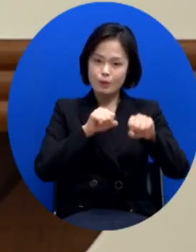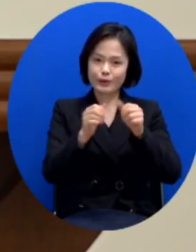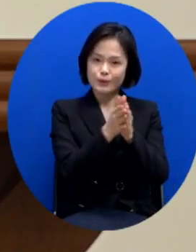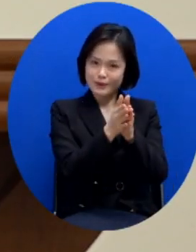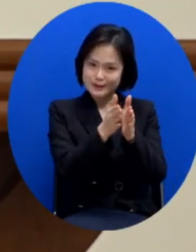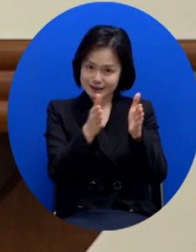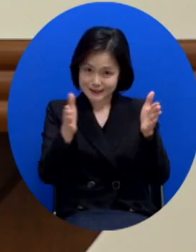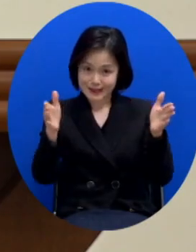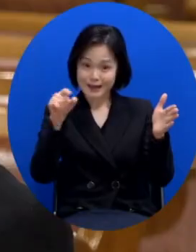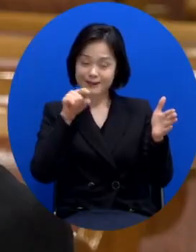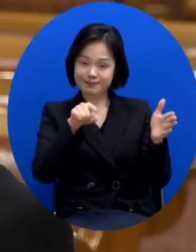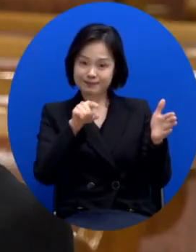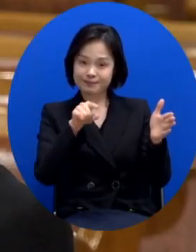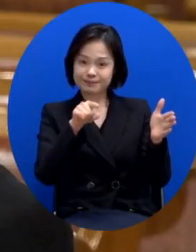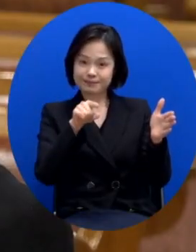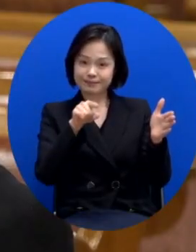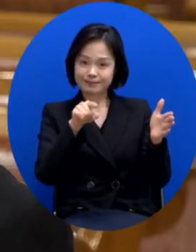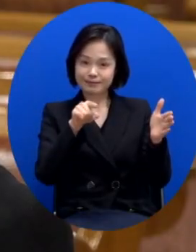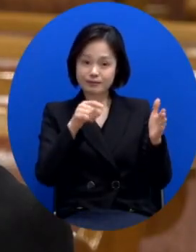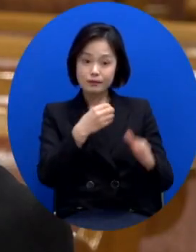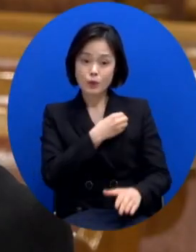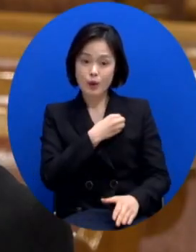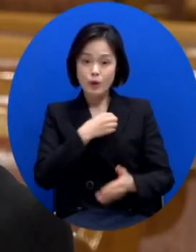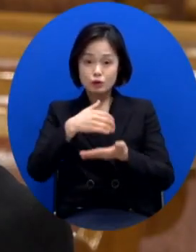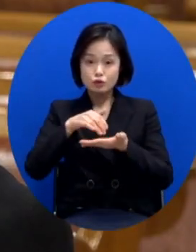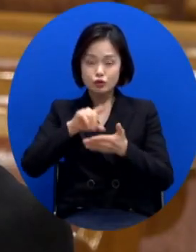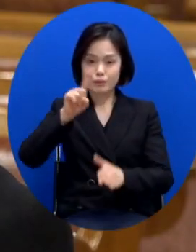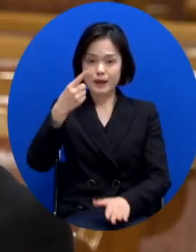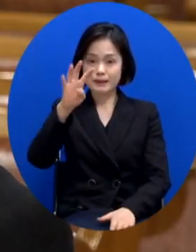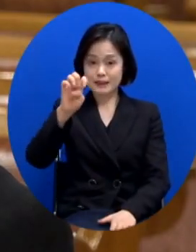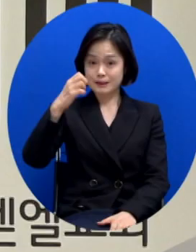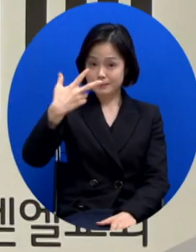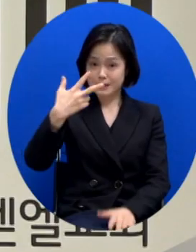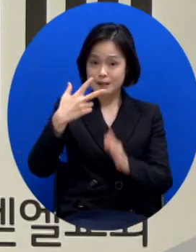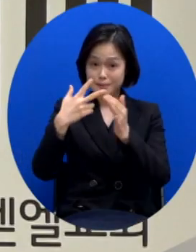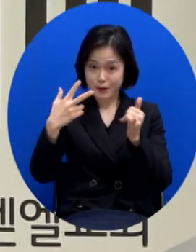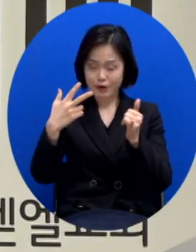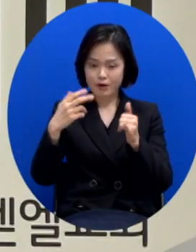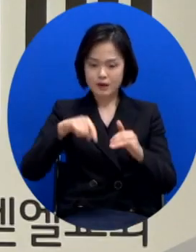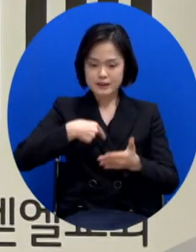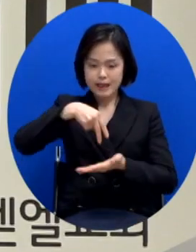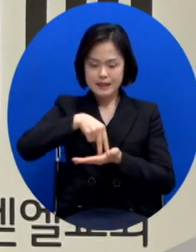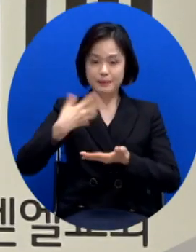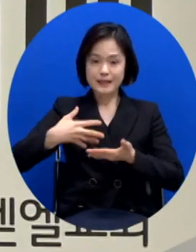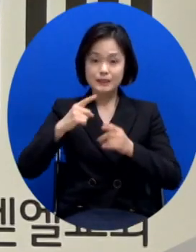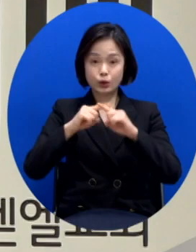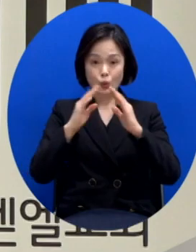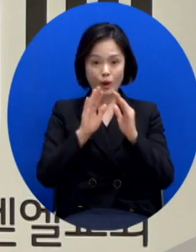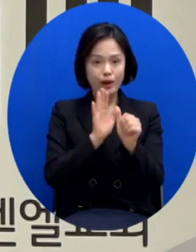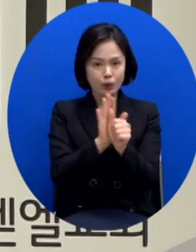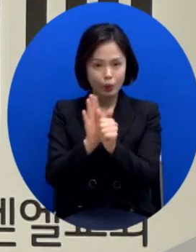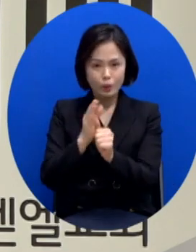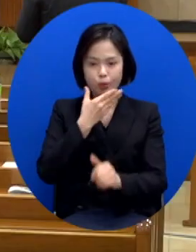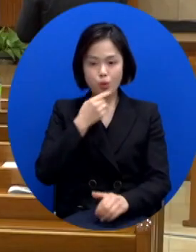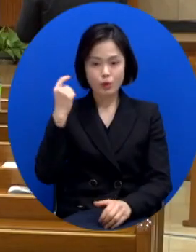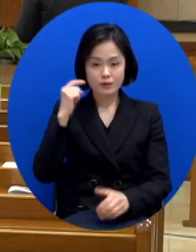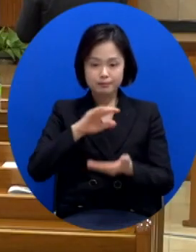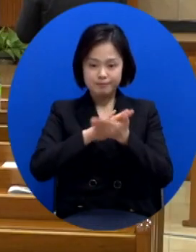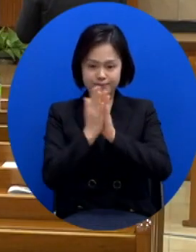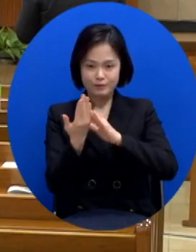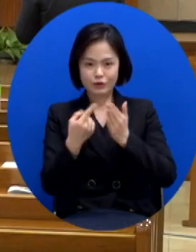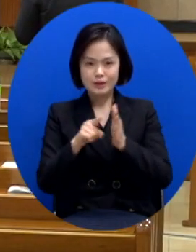기독 선교회는 회원 100 47명이 미자립교회 후원과 직장 복음화를 위해 힘쓰고